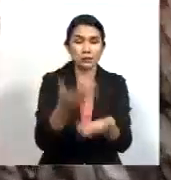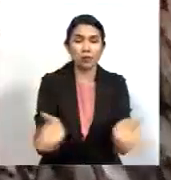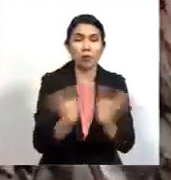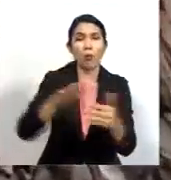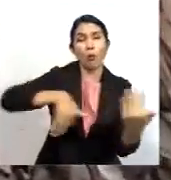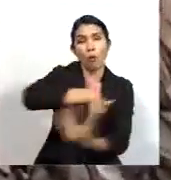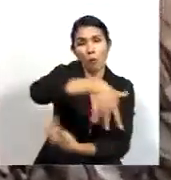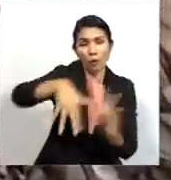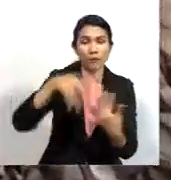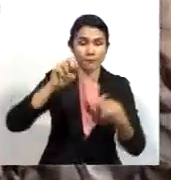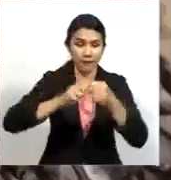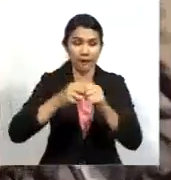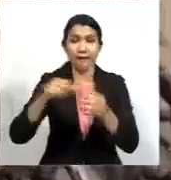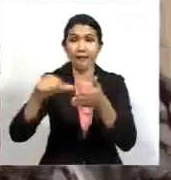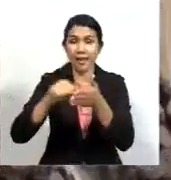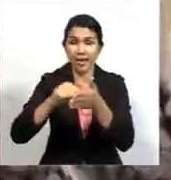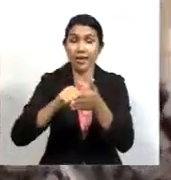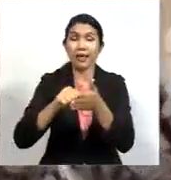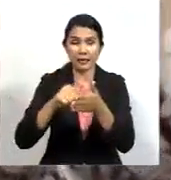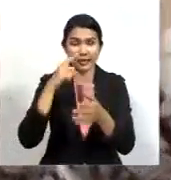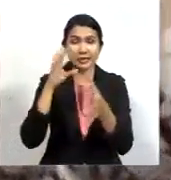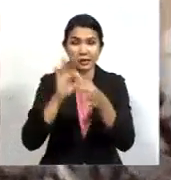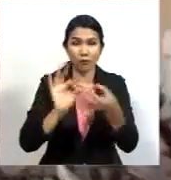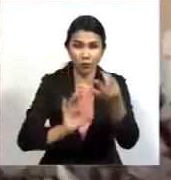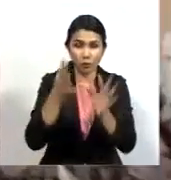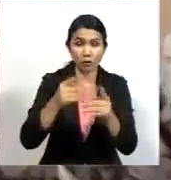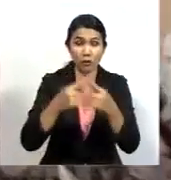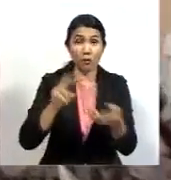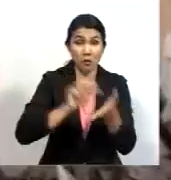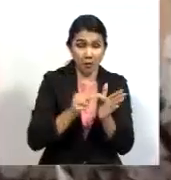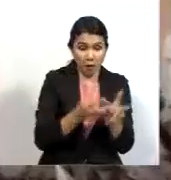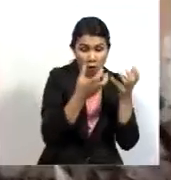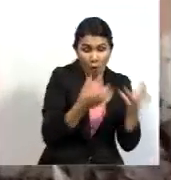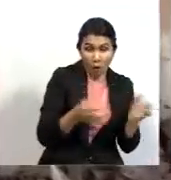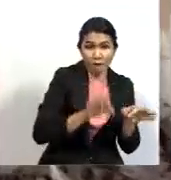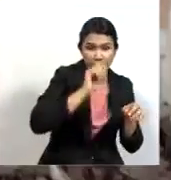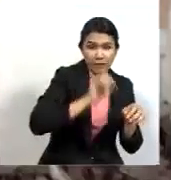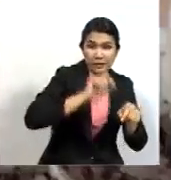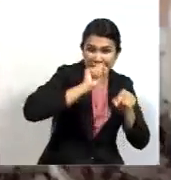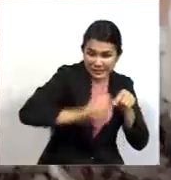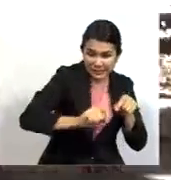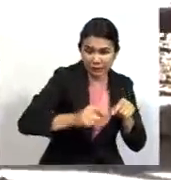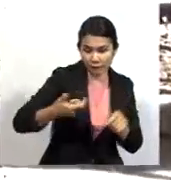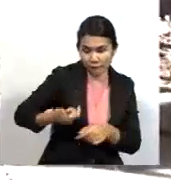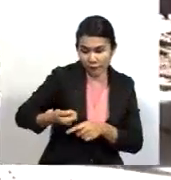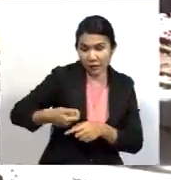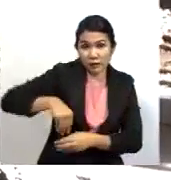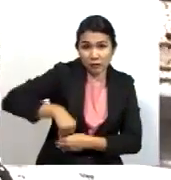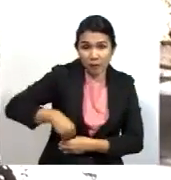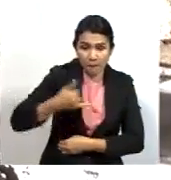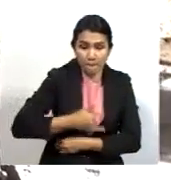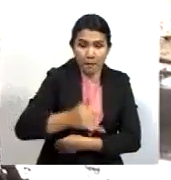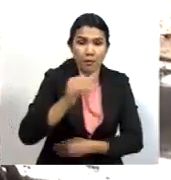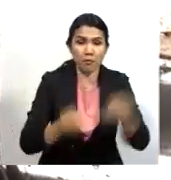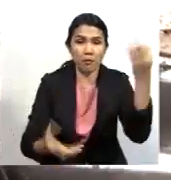ฝุ่นควันรวมถึงการไม่นำเชื้อเพลิงที่จุดไฟทั้งไม้ขีดไฟแช็กติดตัวเข้าไปในป่าเพื่อไม่ให้การเ